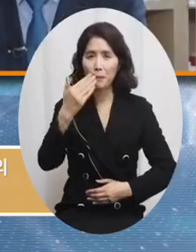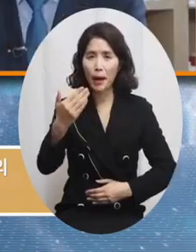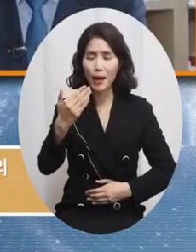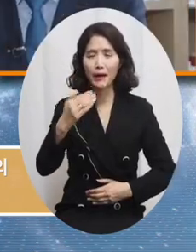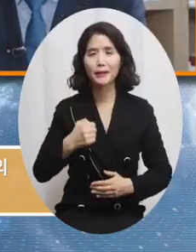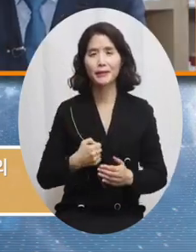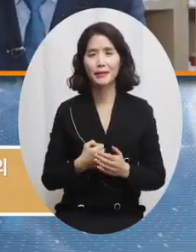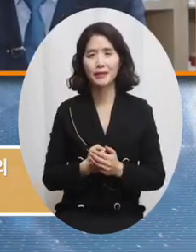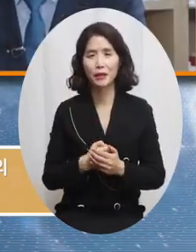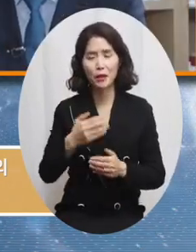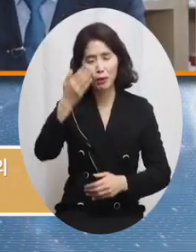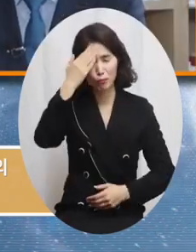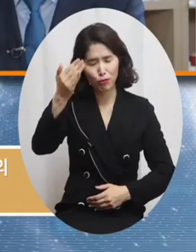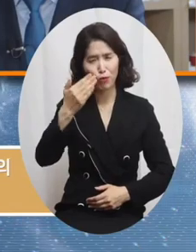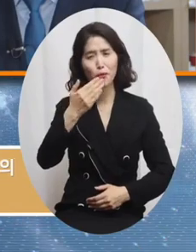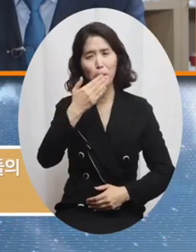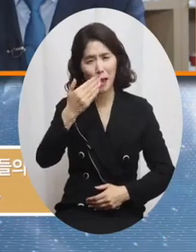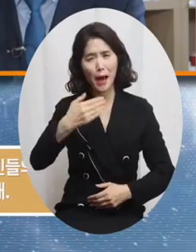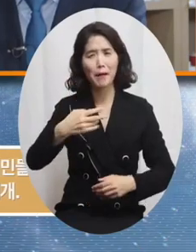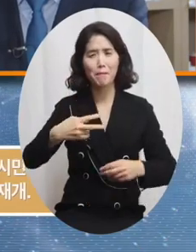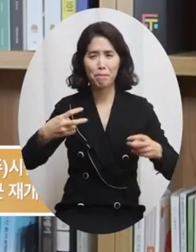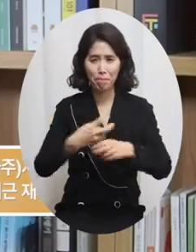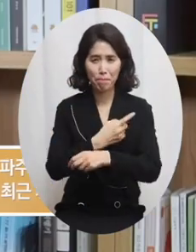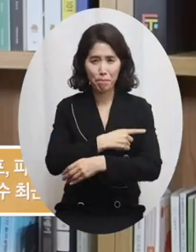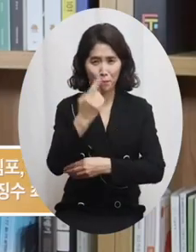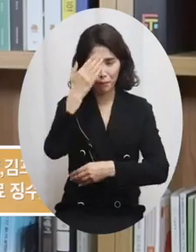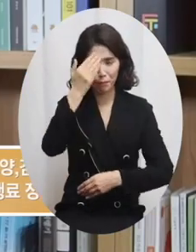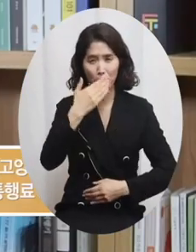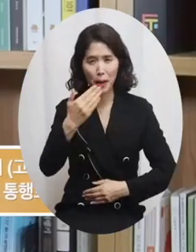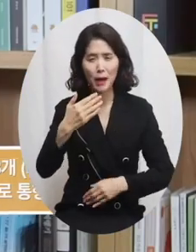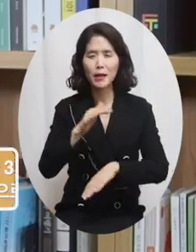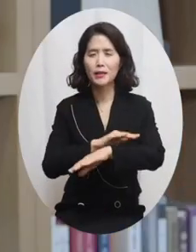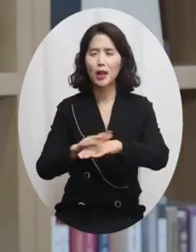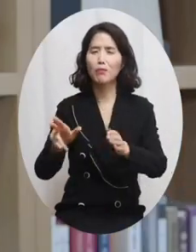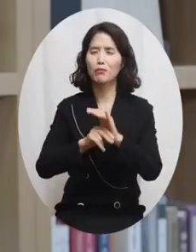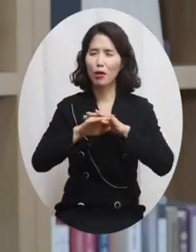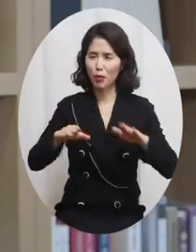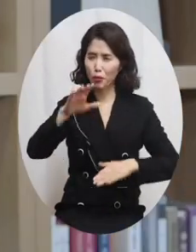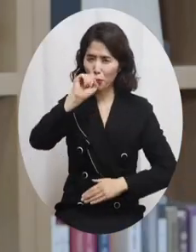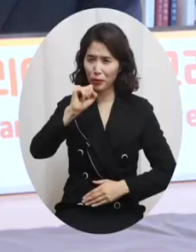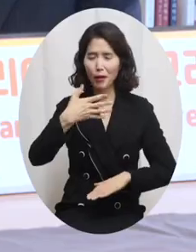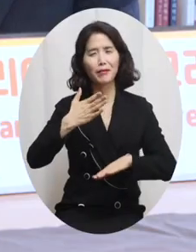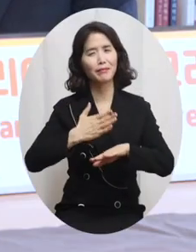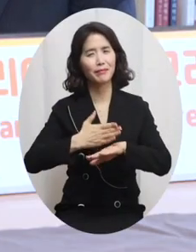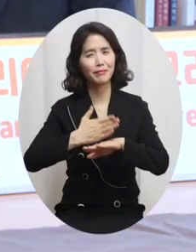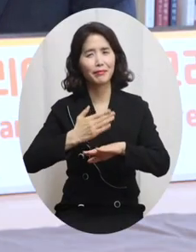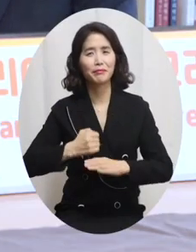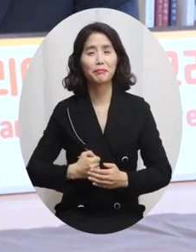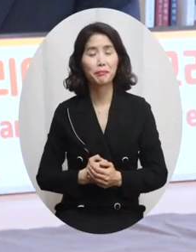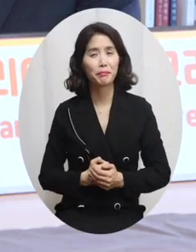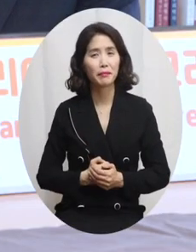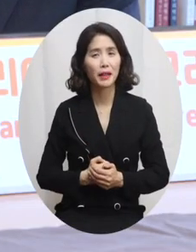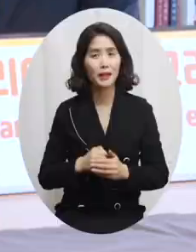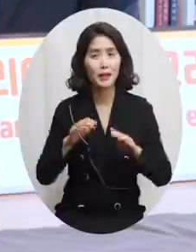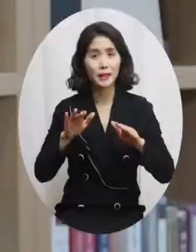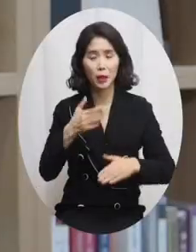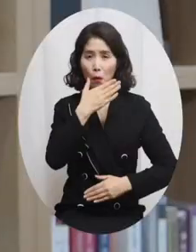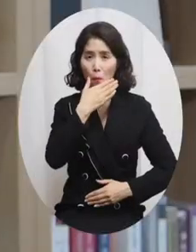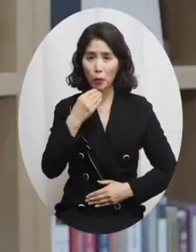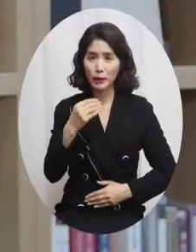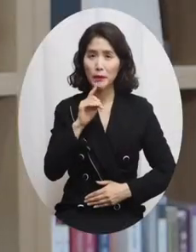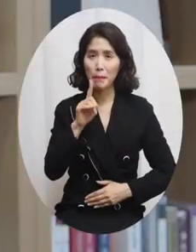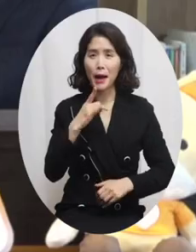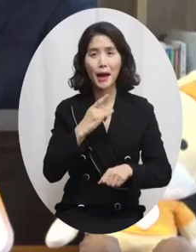무료화는 진행 될 거라고 생각을 합니다. 네, 잘 해결이 됐으면 좋겠습니다. 네, 고맙습니다. 예, 저희가 이제 복지를